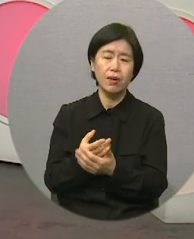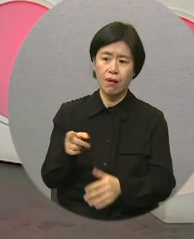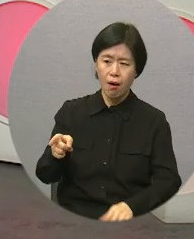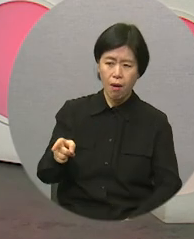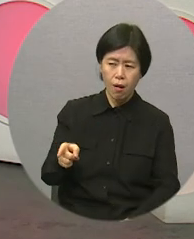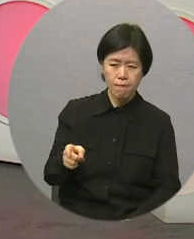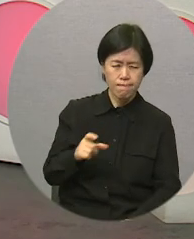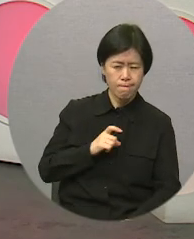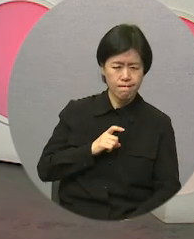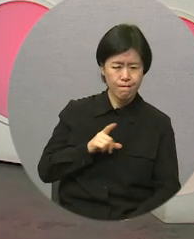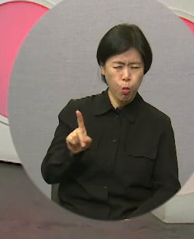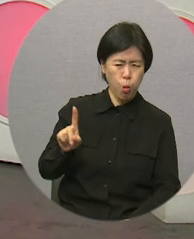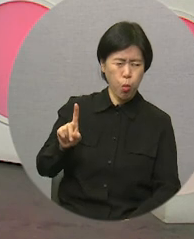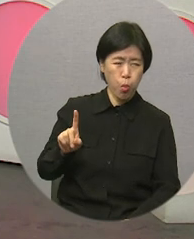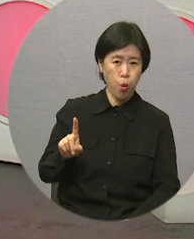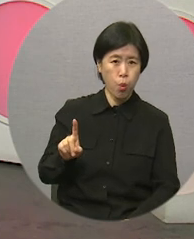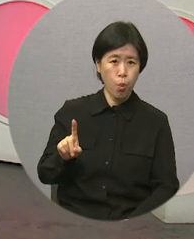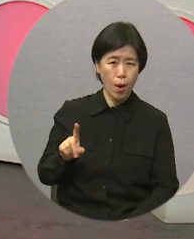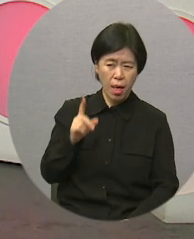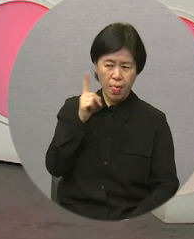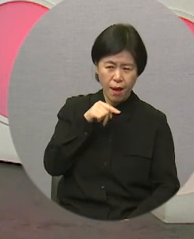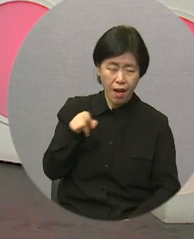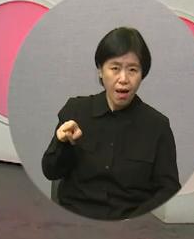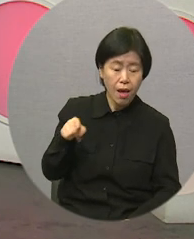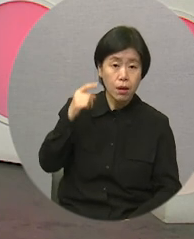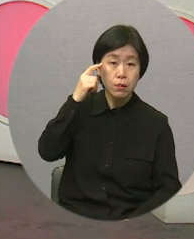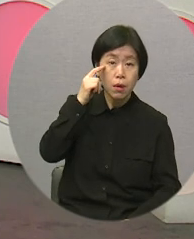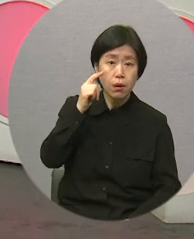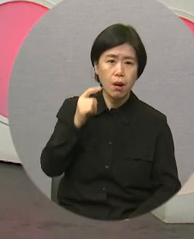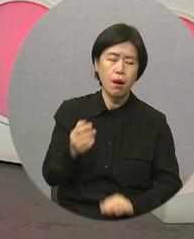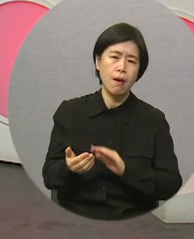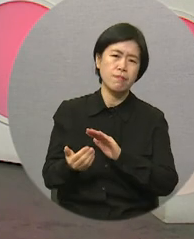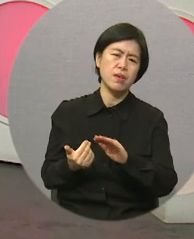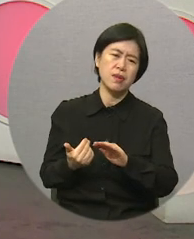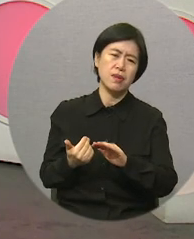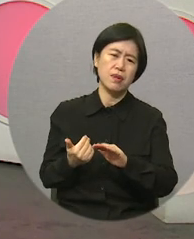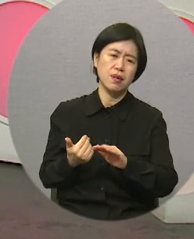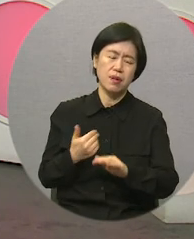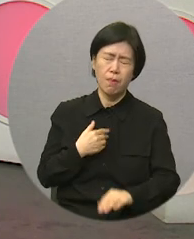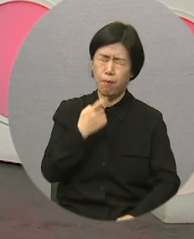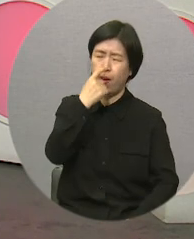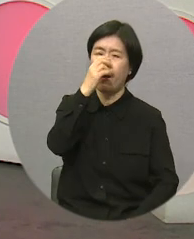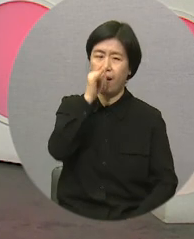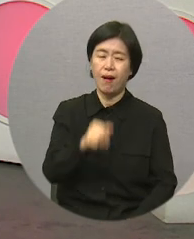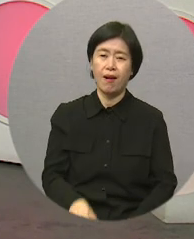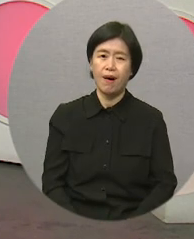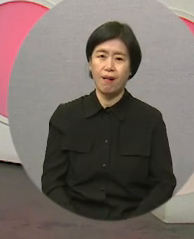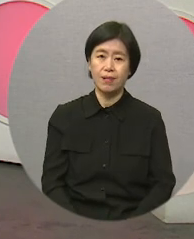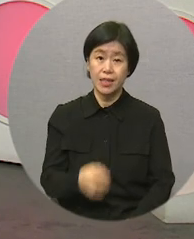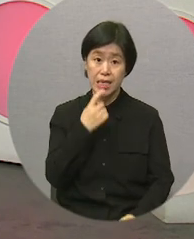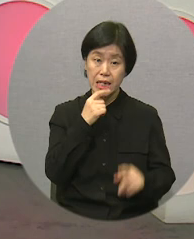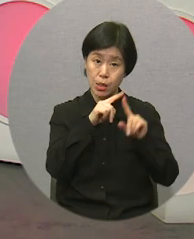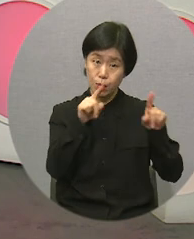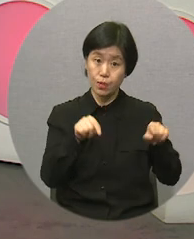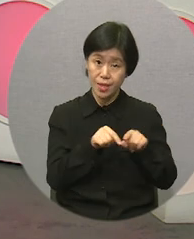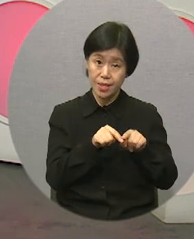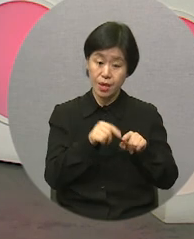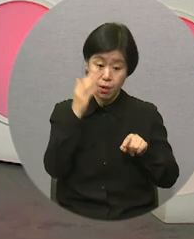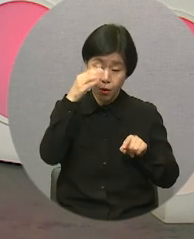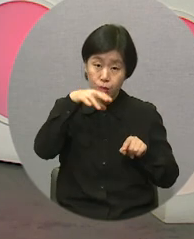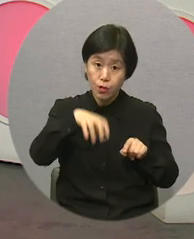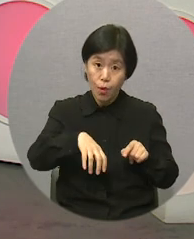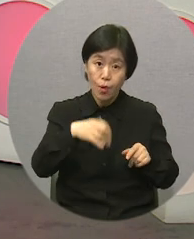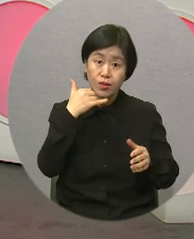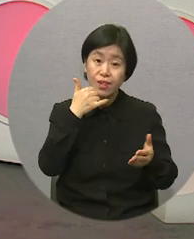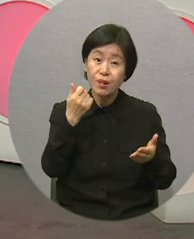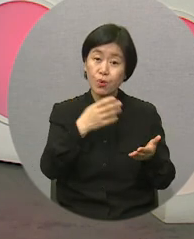부끄러웠으며 메모지에 독서실 전화번호를 적어 건네자 아저씨는 고맙다고 인사를 하곤